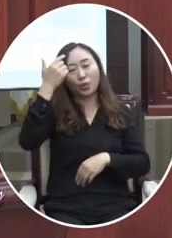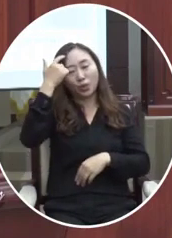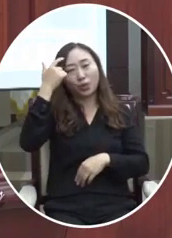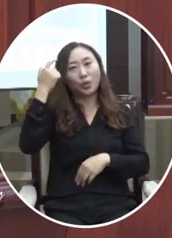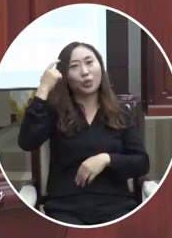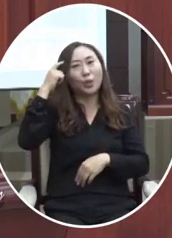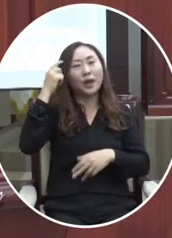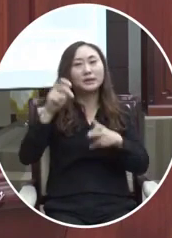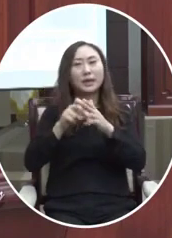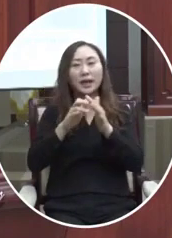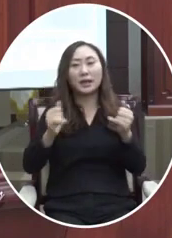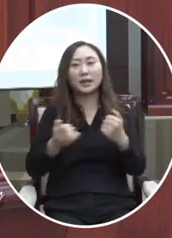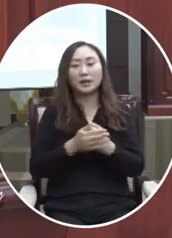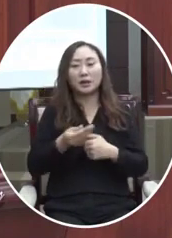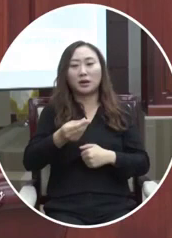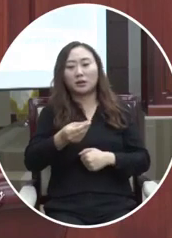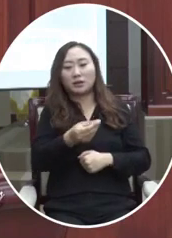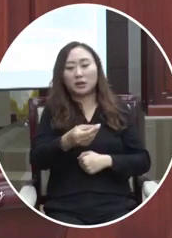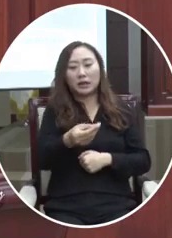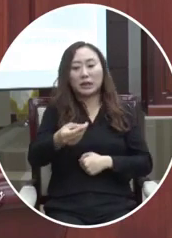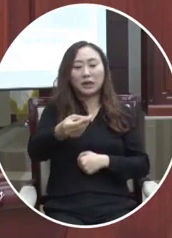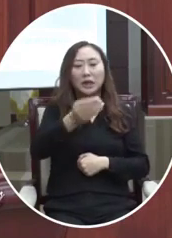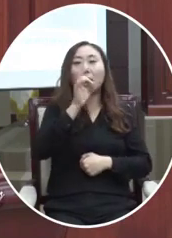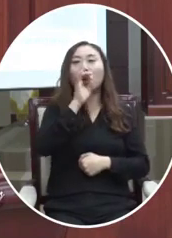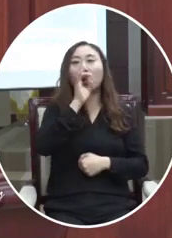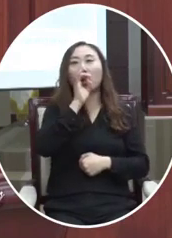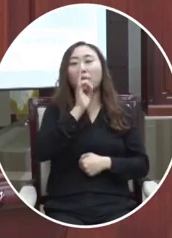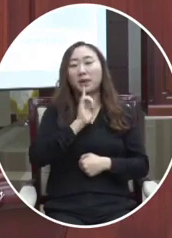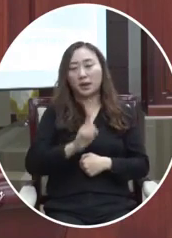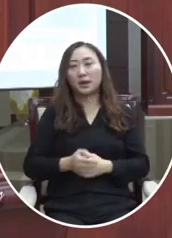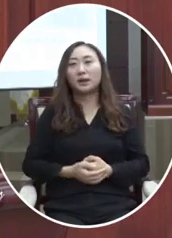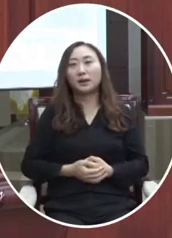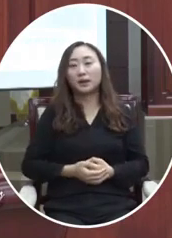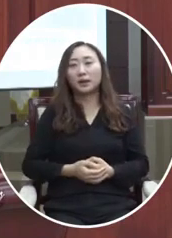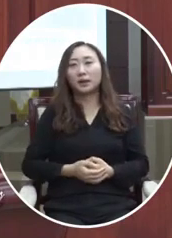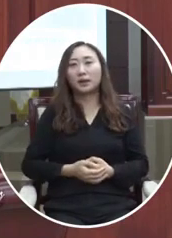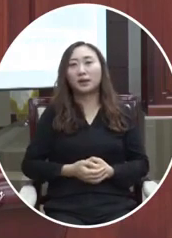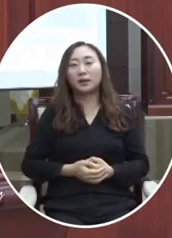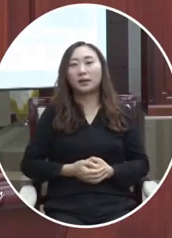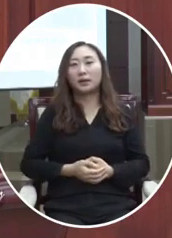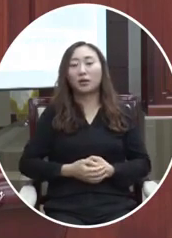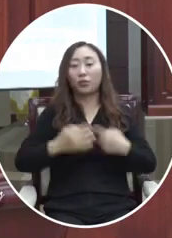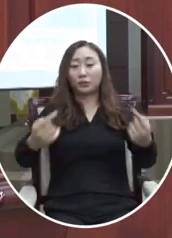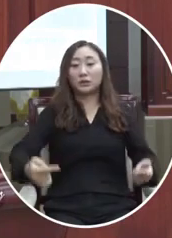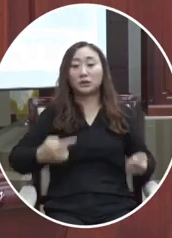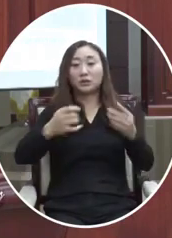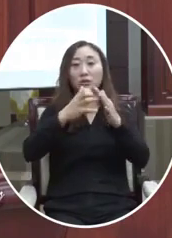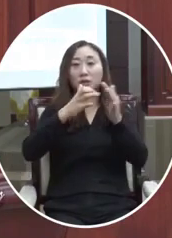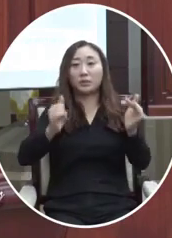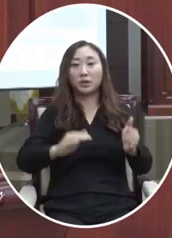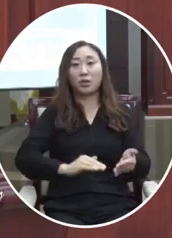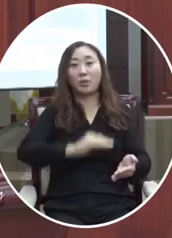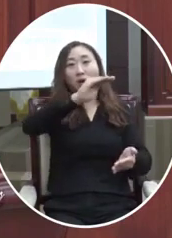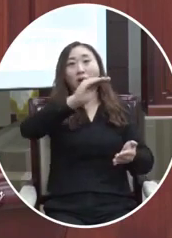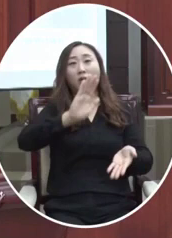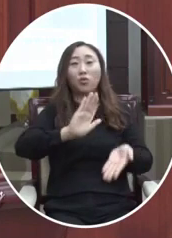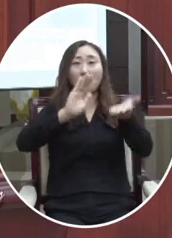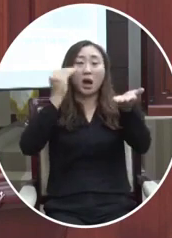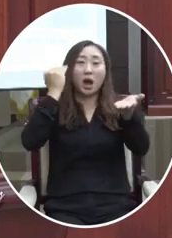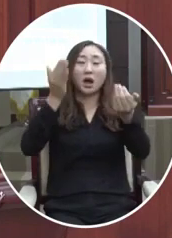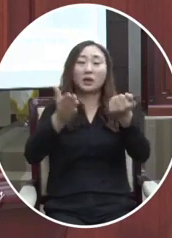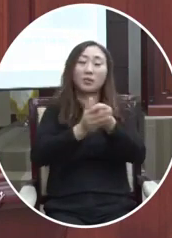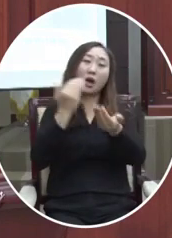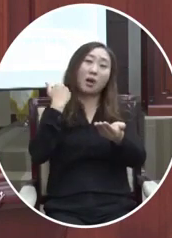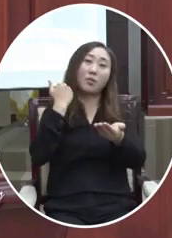뇌병변 장애인의 경우엔 카드 삽입구에 카드를 넣기도 힘듭니다. 휠체어를 이용하는 장애인에겐 화면이 높아